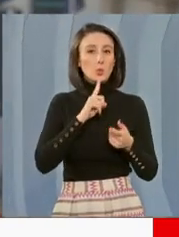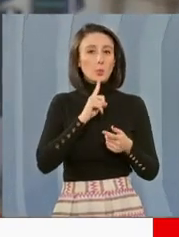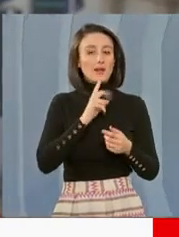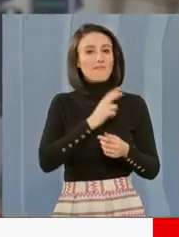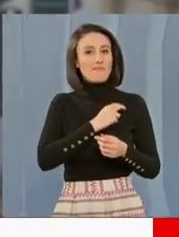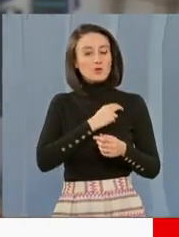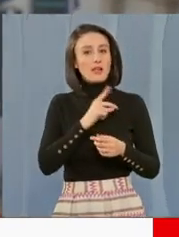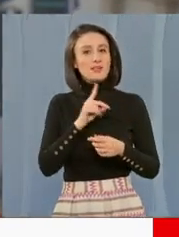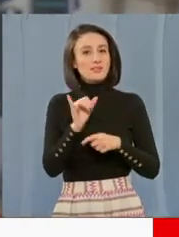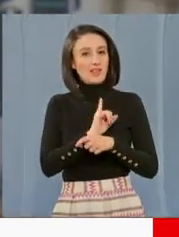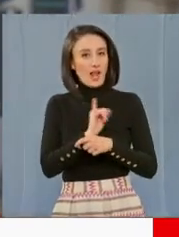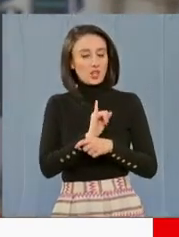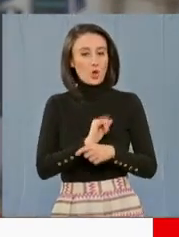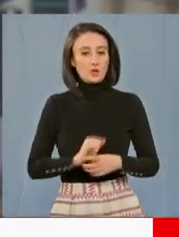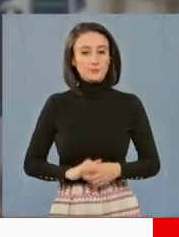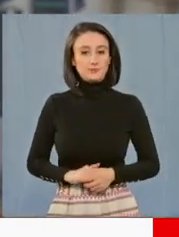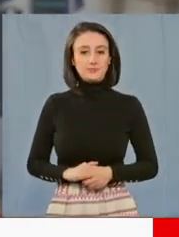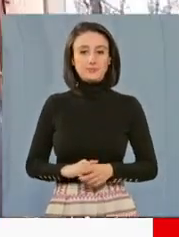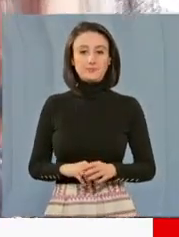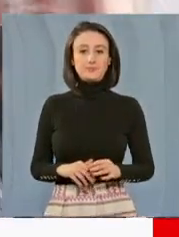funcția de director Romarm a lui Gabriel Sus.